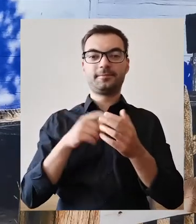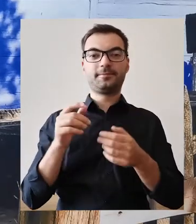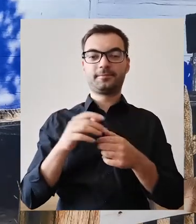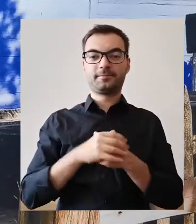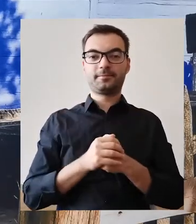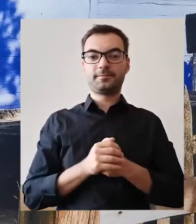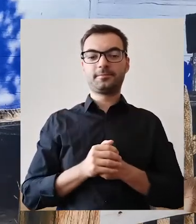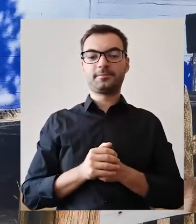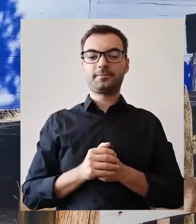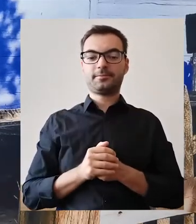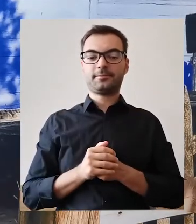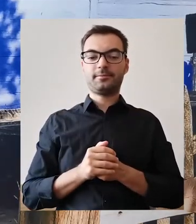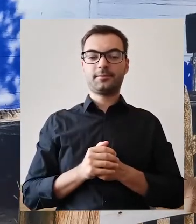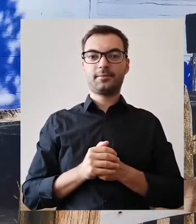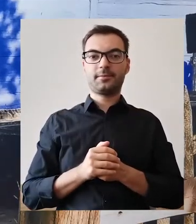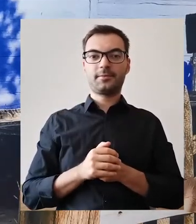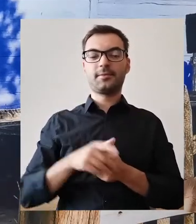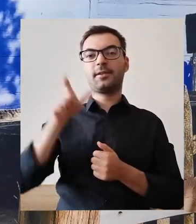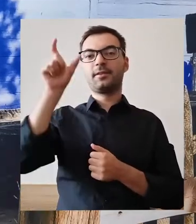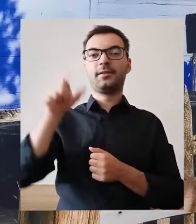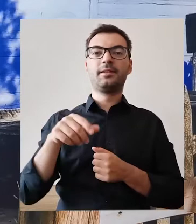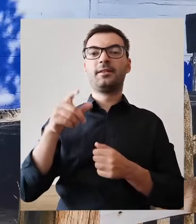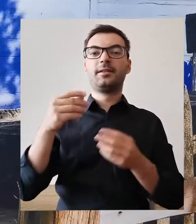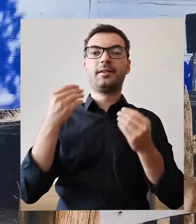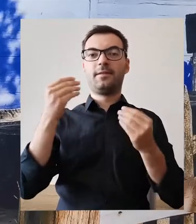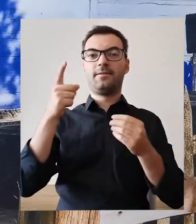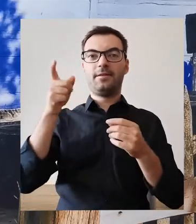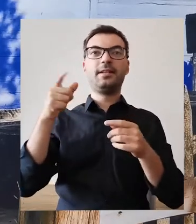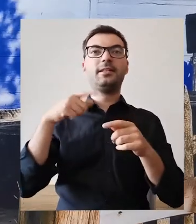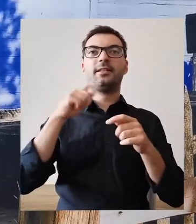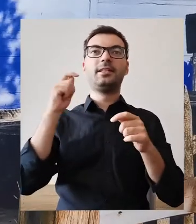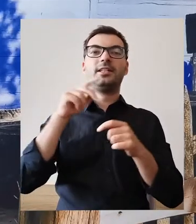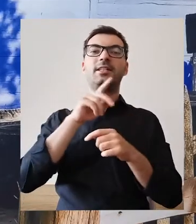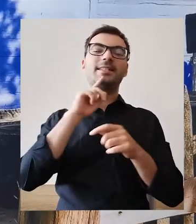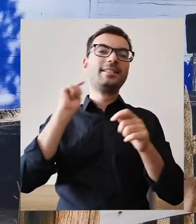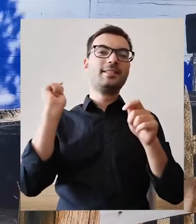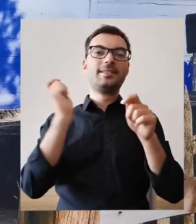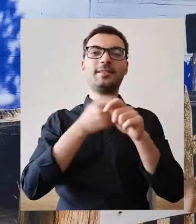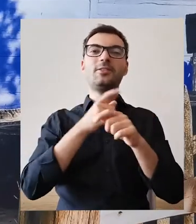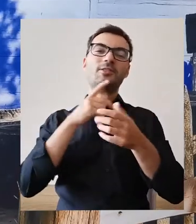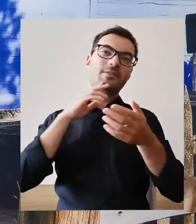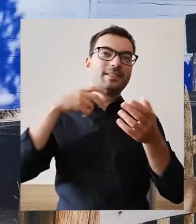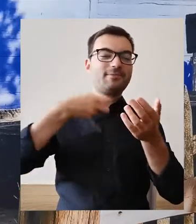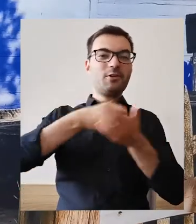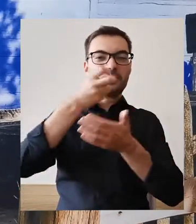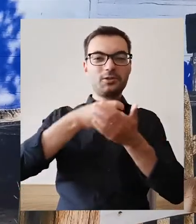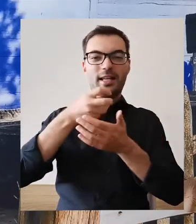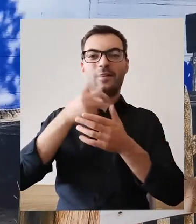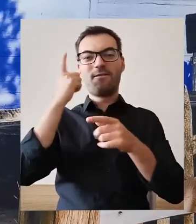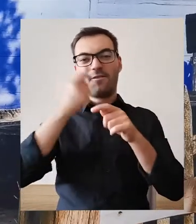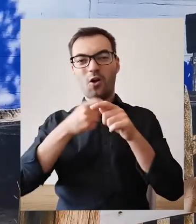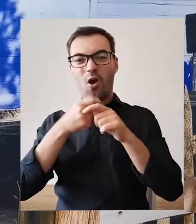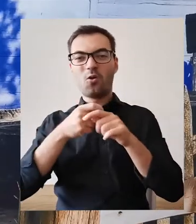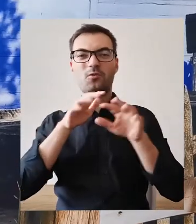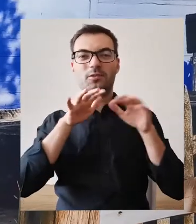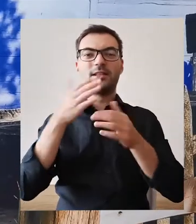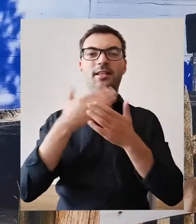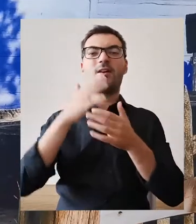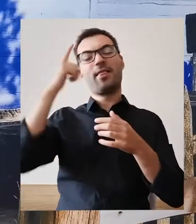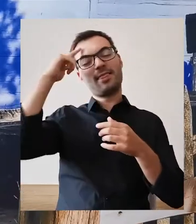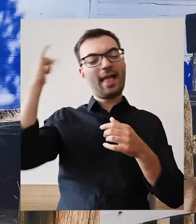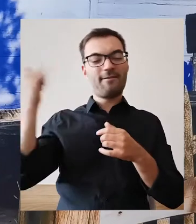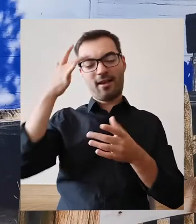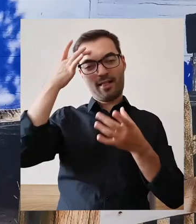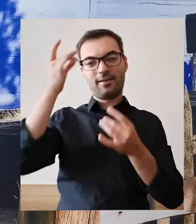treść wyśmienicie ordy wyjście życie wrogów naszego kraju bądźcie zatem na wieczną